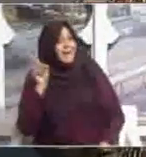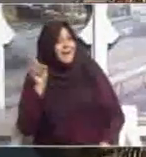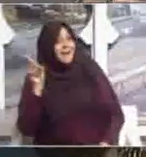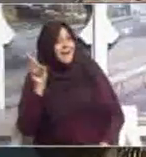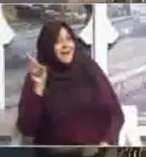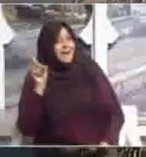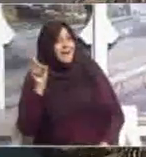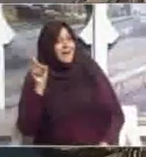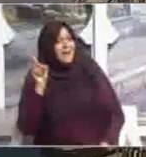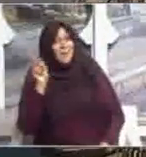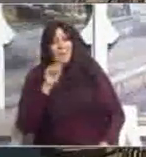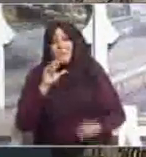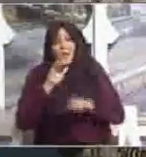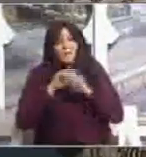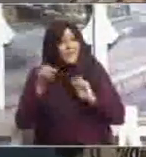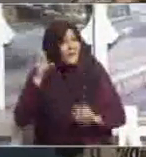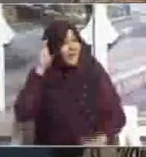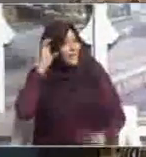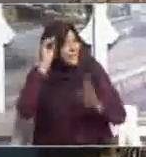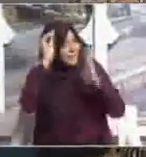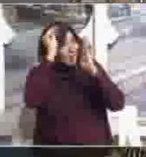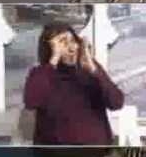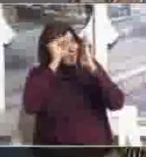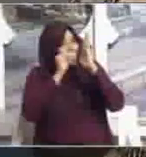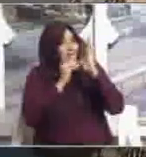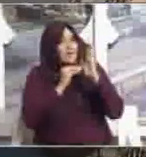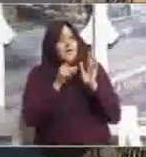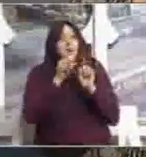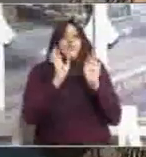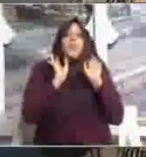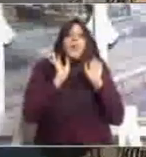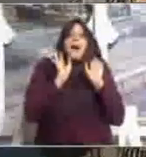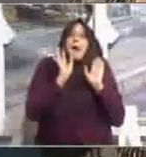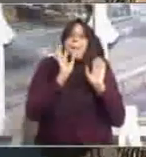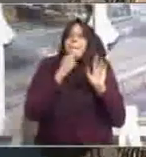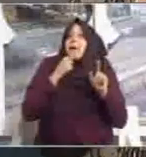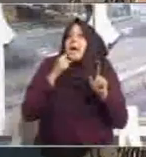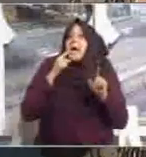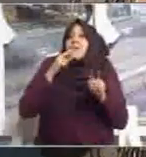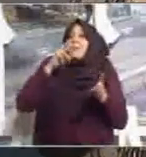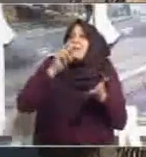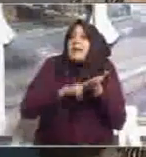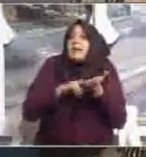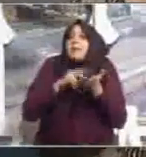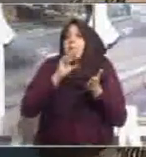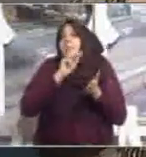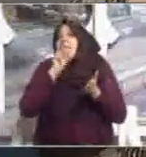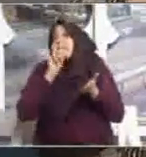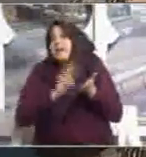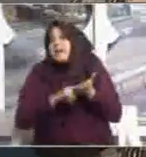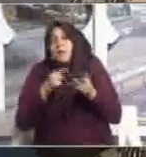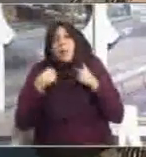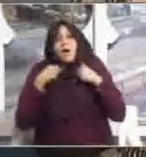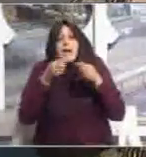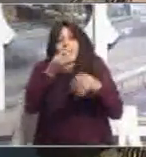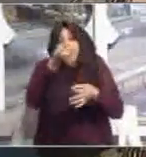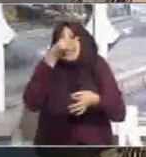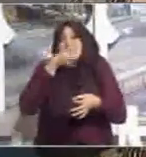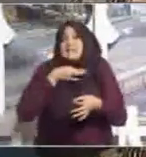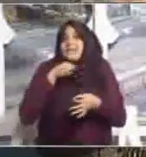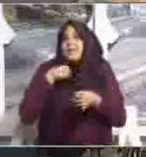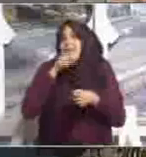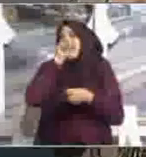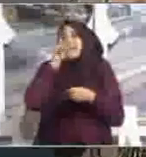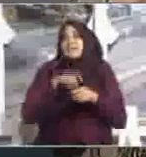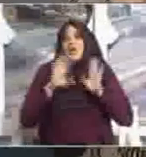ايه لم تلتزم كما قال هو على حساب واش هي حسب نحن ناخذ السؤال، نحن السؤال كما قال فهموا المشاهدين ايه واش قال معناه